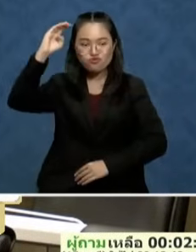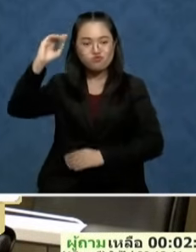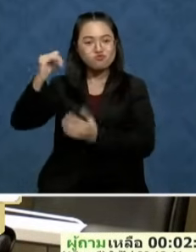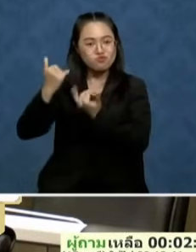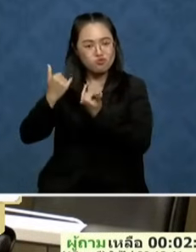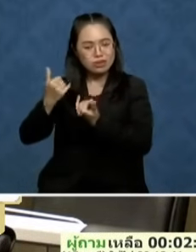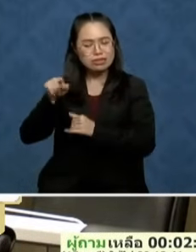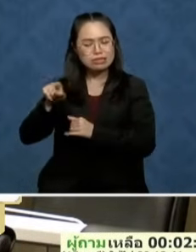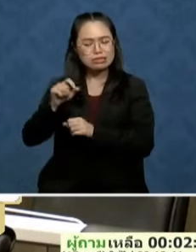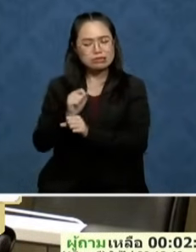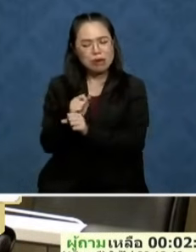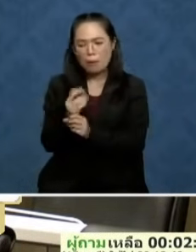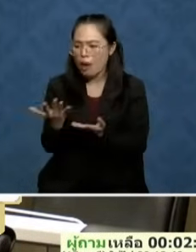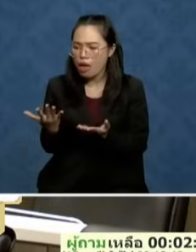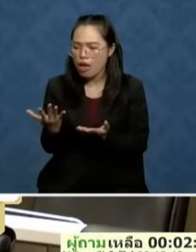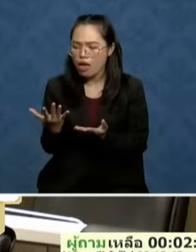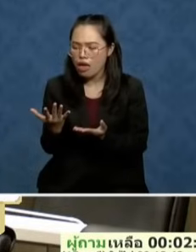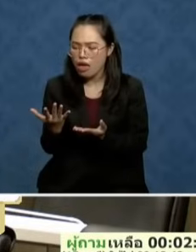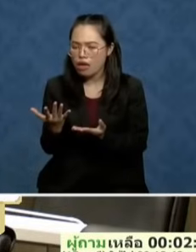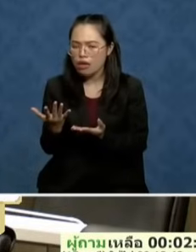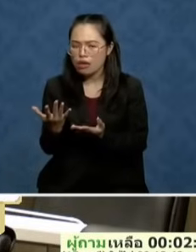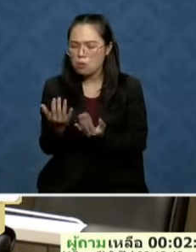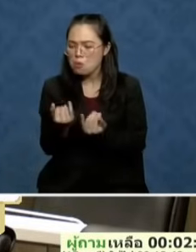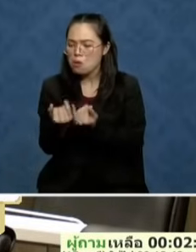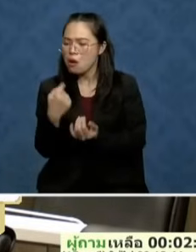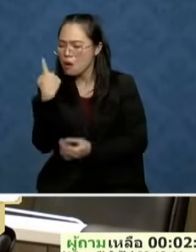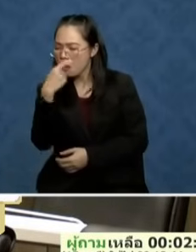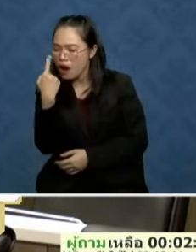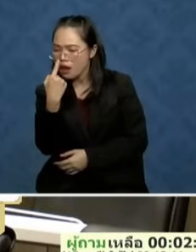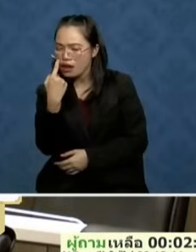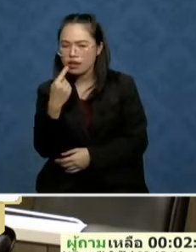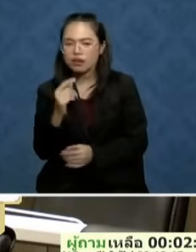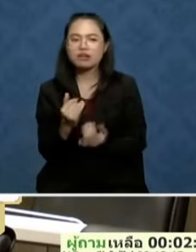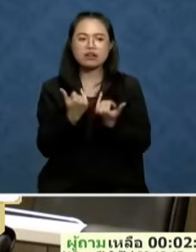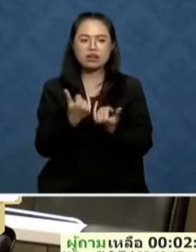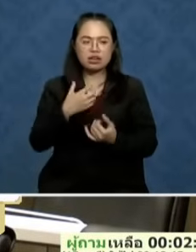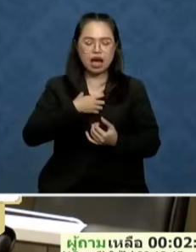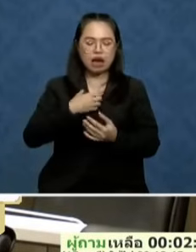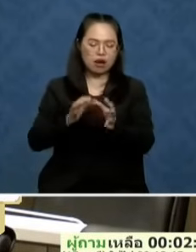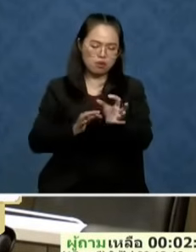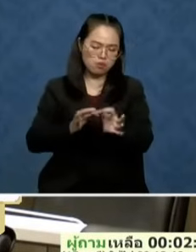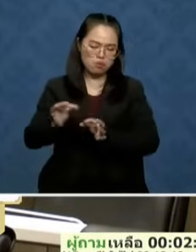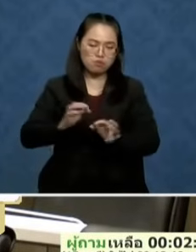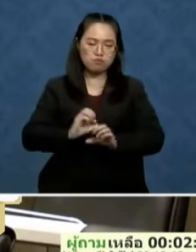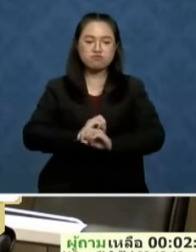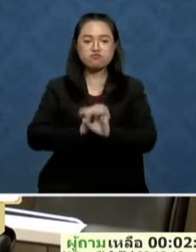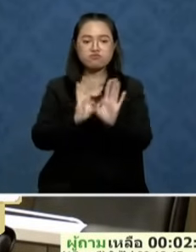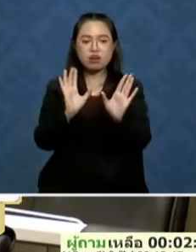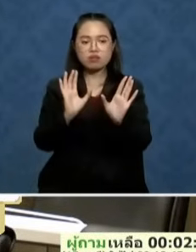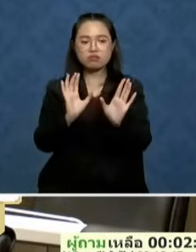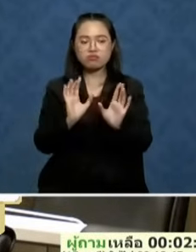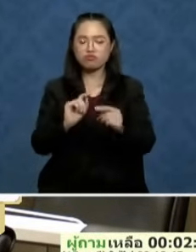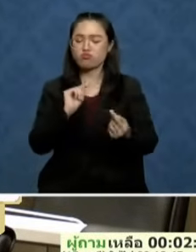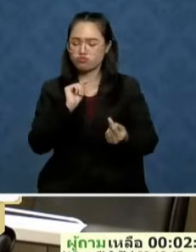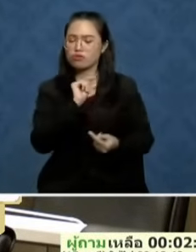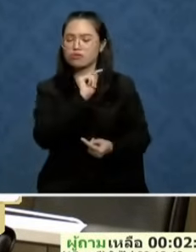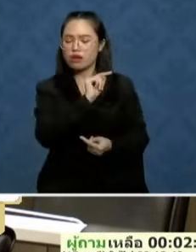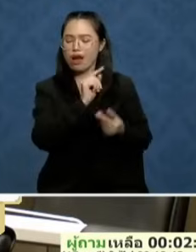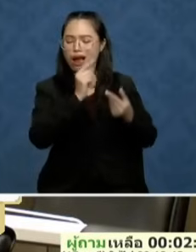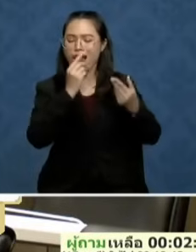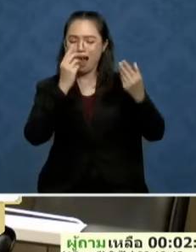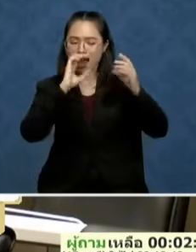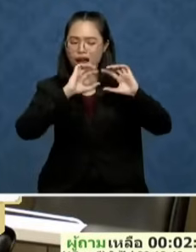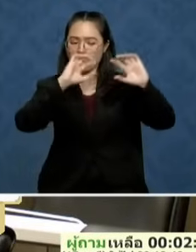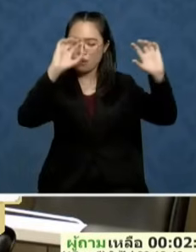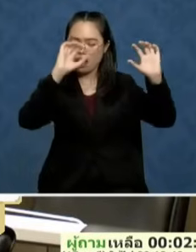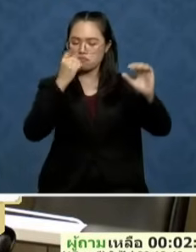ะมีจุดยืนอย่างไรและนี่คือสิ่งที่เราต้องการความชัดเจนฮะแล้วท่านเองก็มีนโยบายว่า